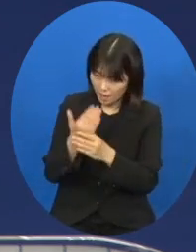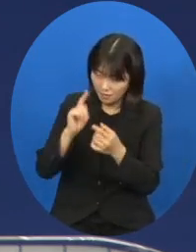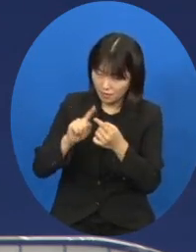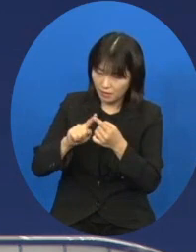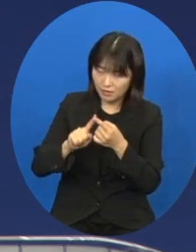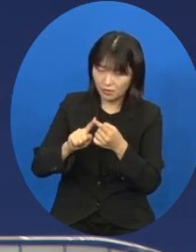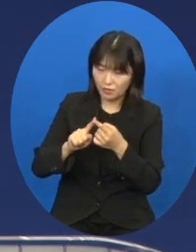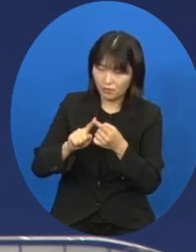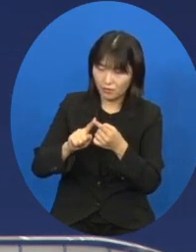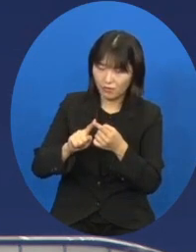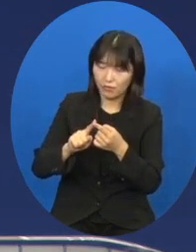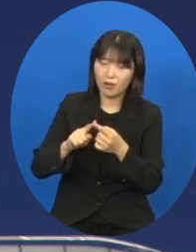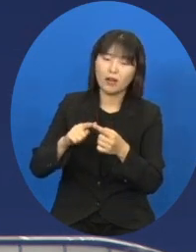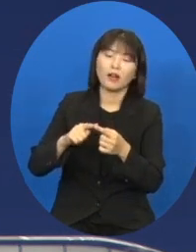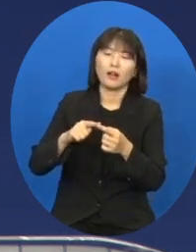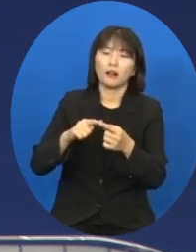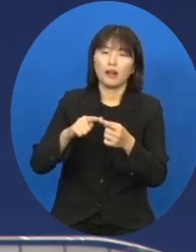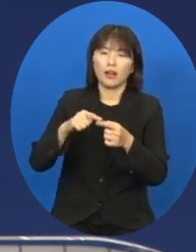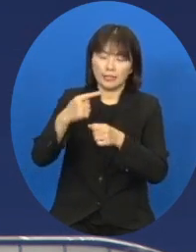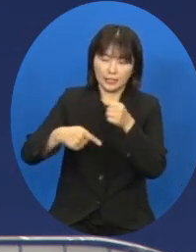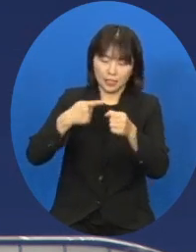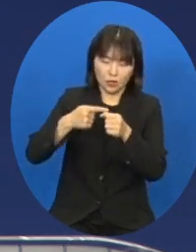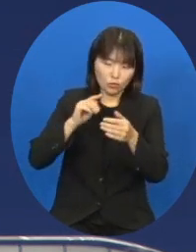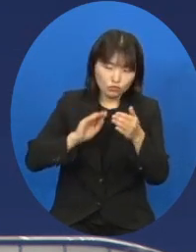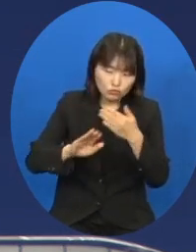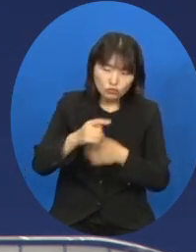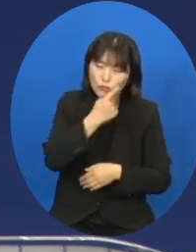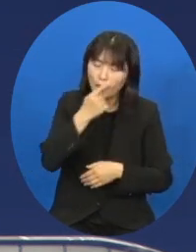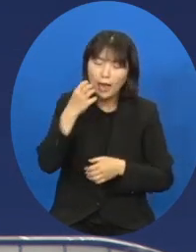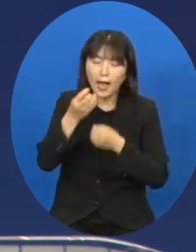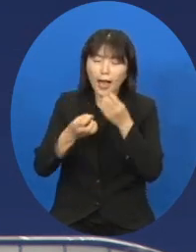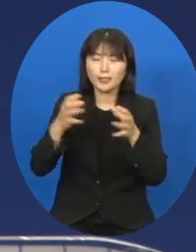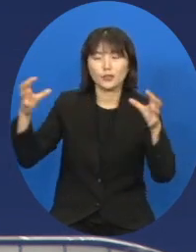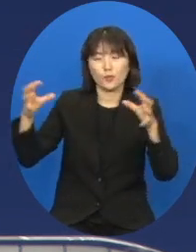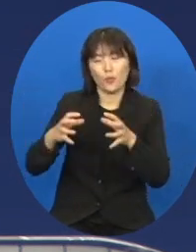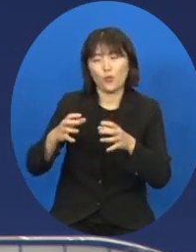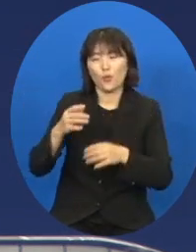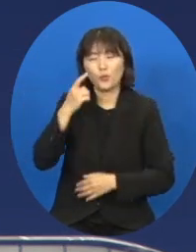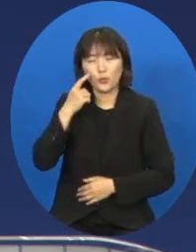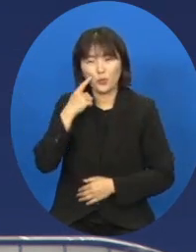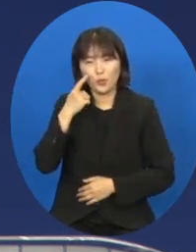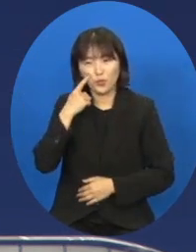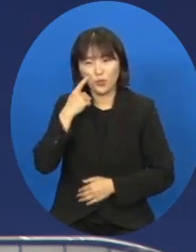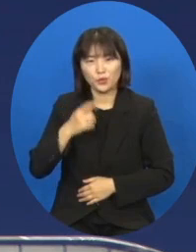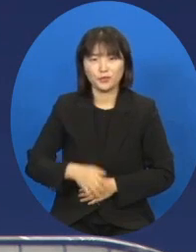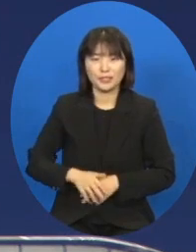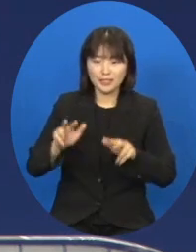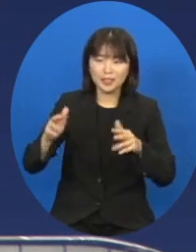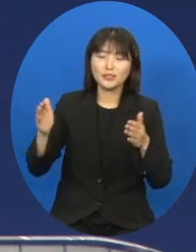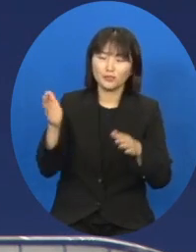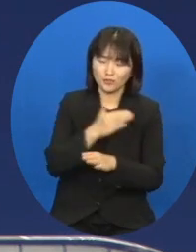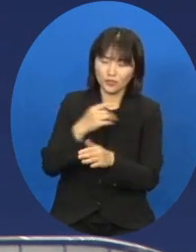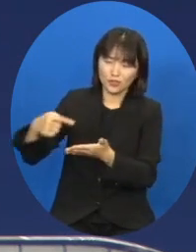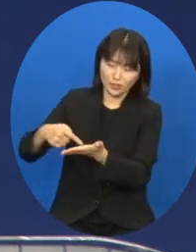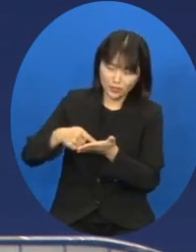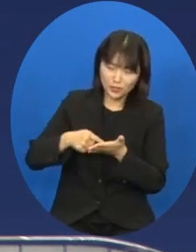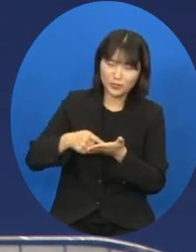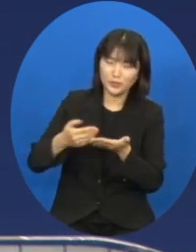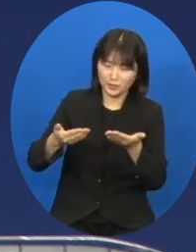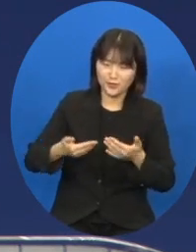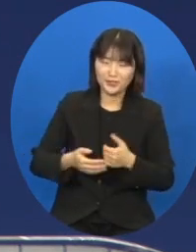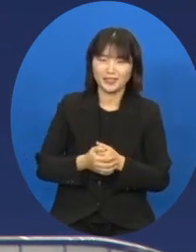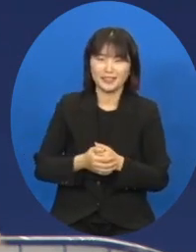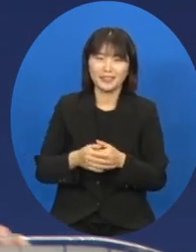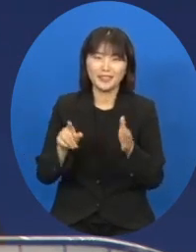그리고 1년 뒤에 우리 간증 집회 한번 합시다. 지금부터 접수 받겠습니다.